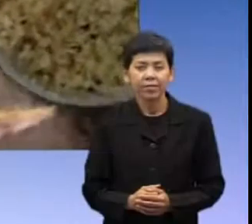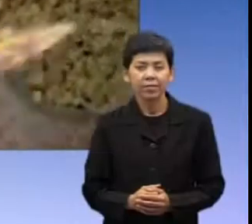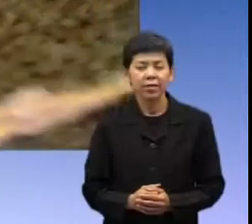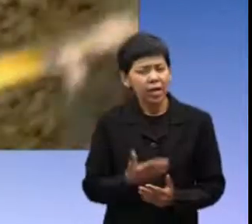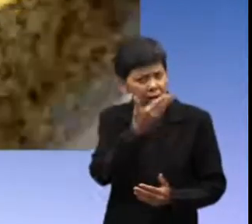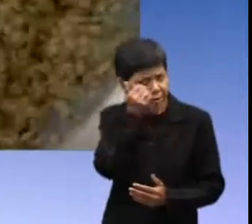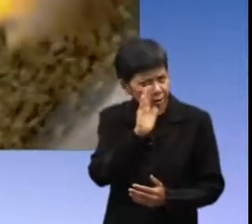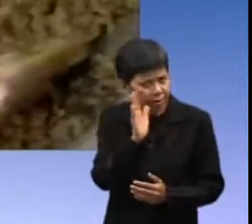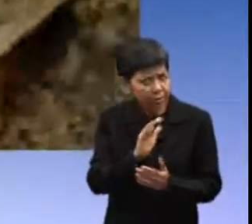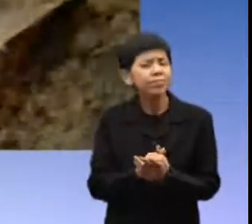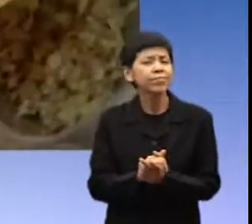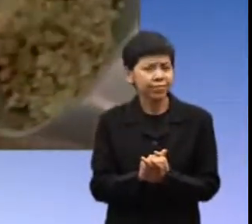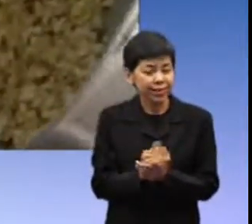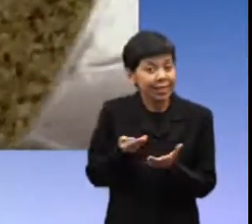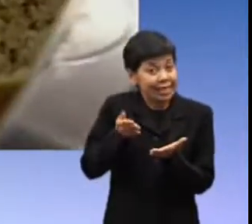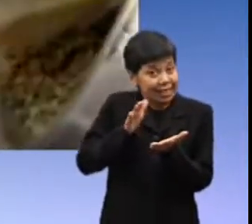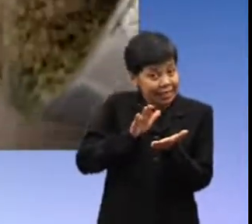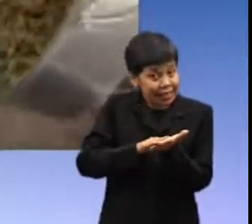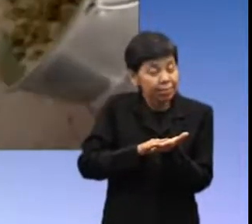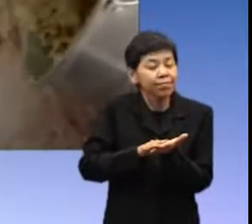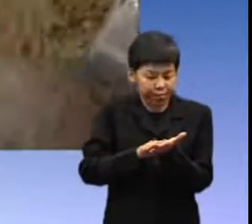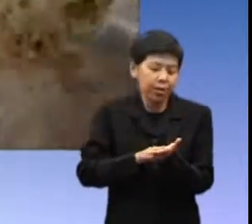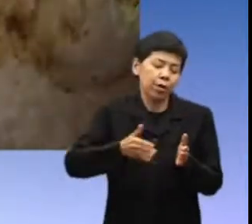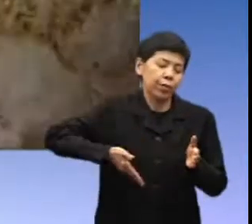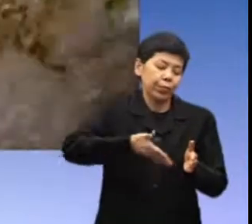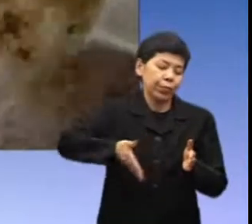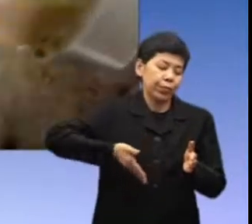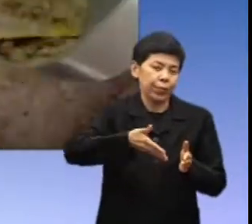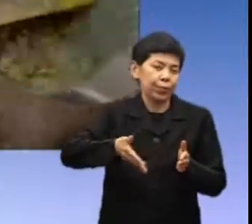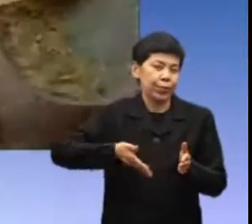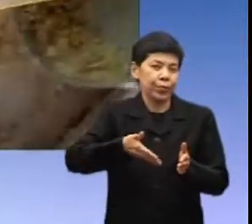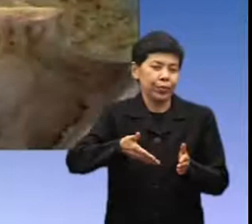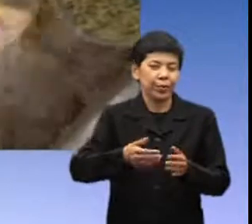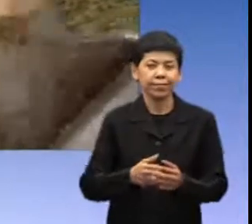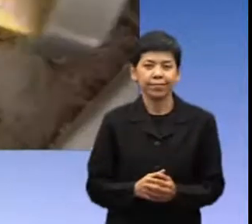แต่สุดท้ายอย่าลืมนะครับใส่กระเทียมบดผสมลงไปด้วย